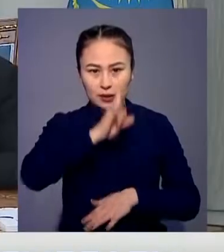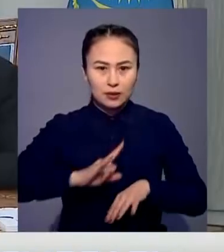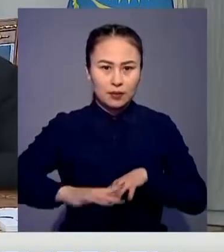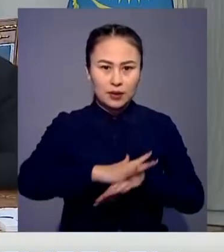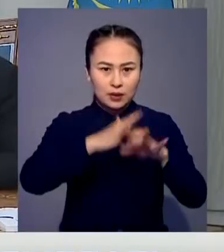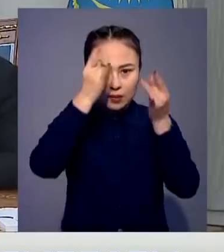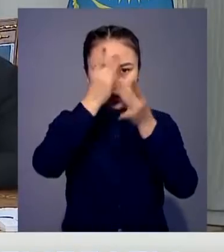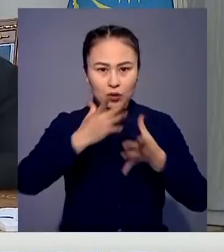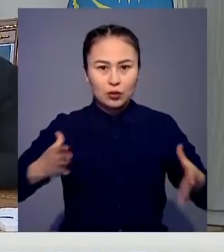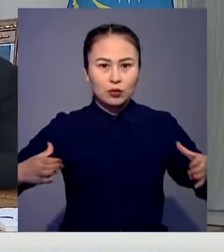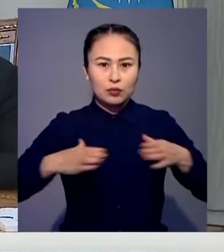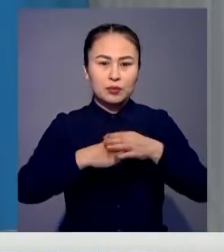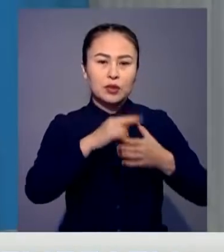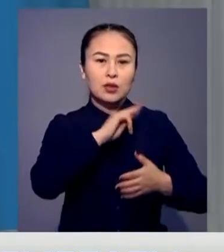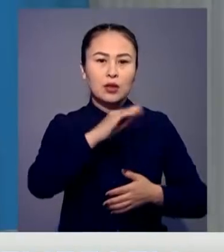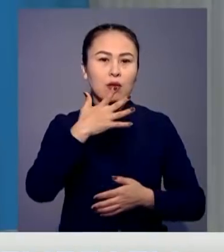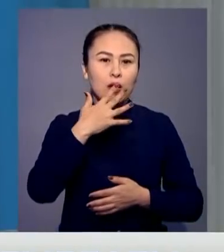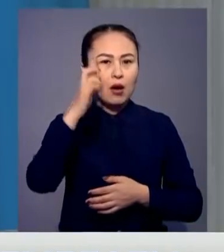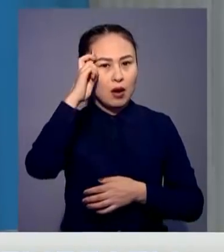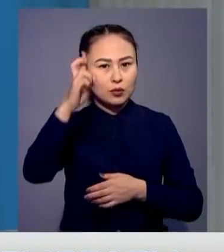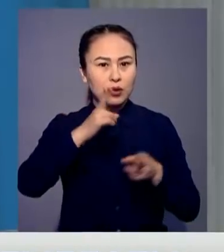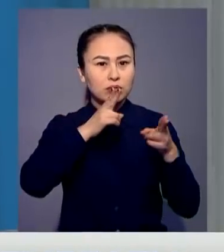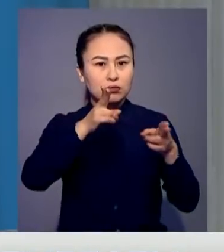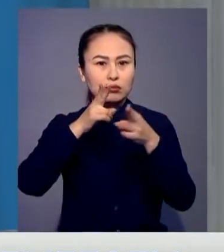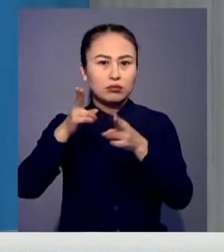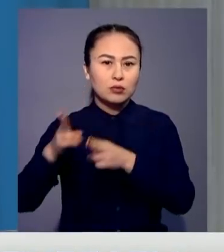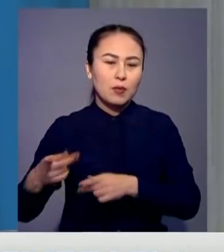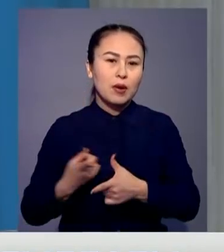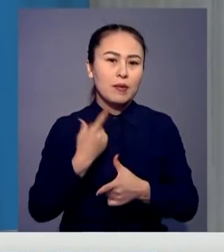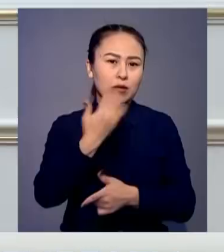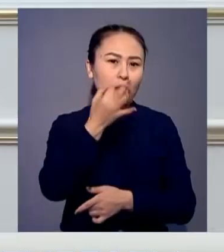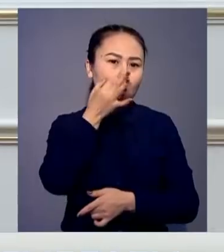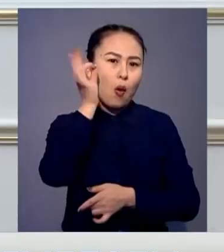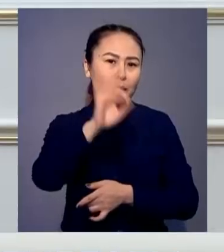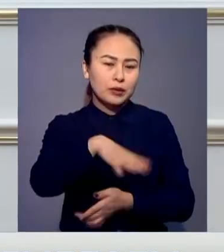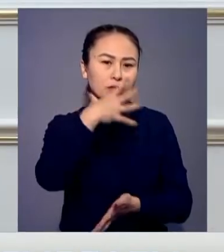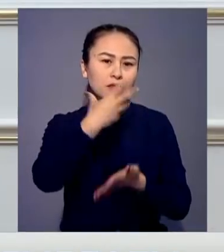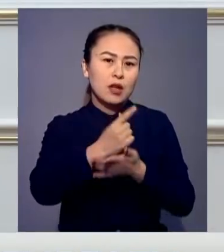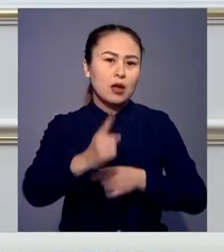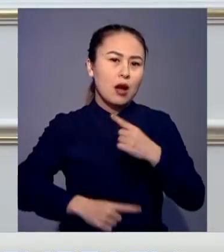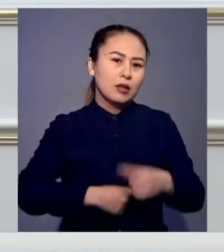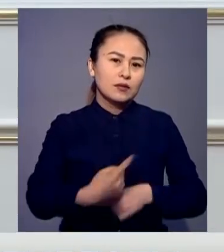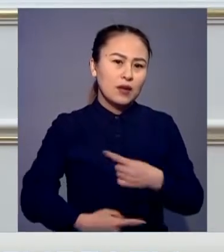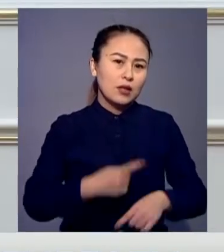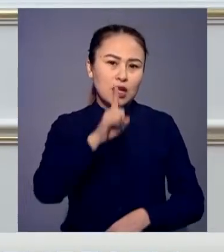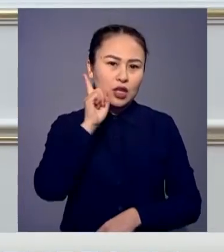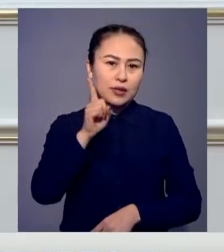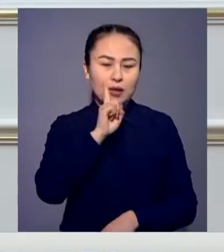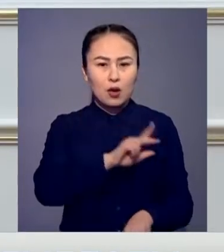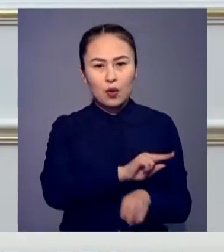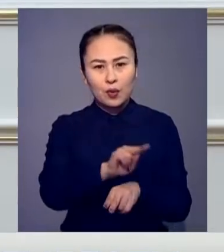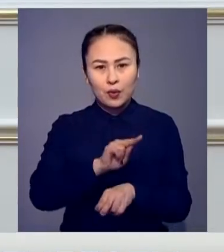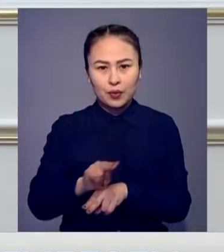Қазақ елінің мәдениеті мен ұлттық болмысын шет мемлекеттерде дәріптеп жүрсіз. Өз біліктілігіңізді келер жас ұрпаққа үйретіп, ел